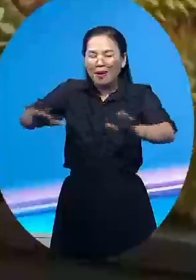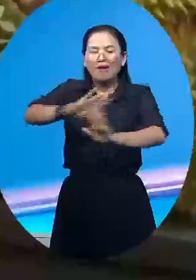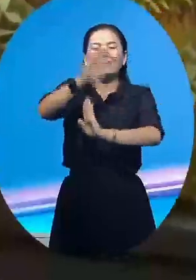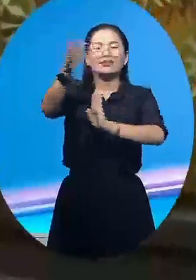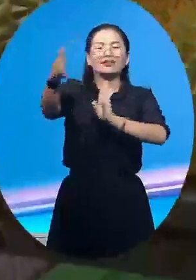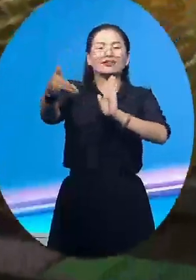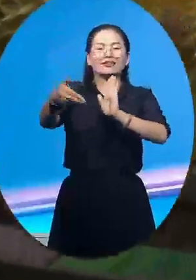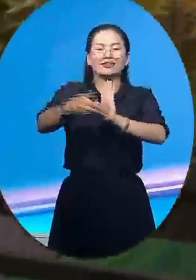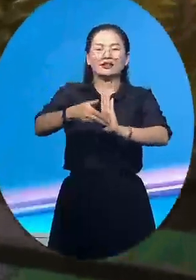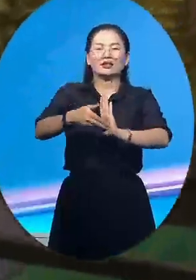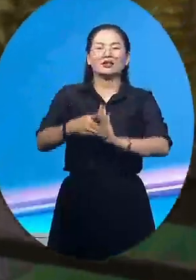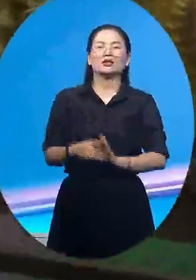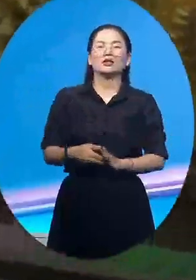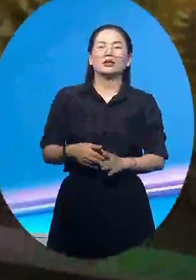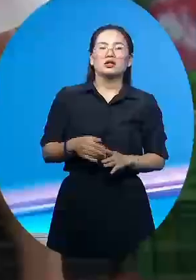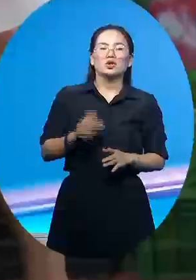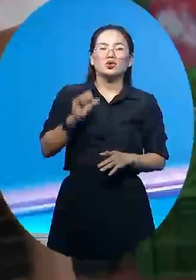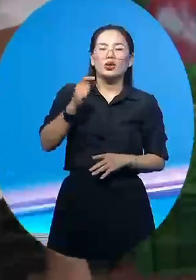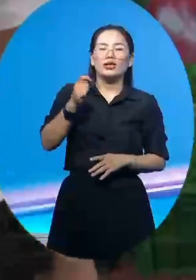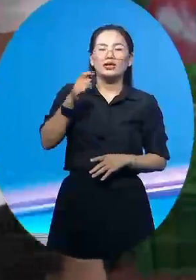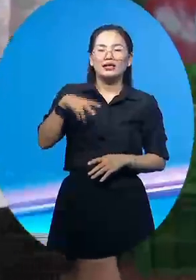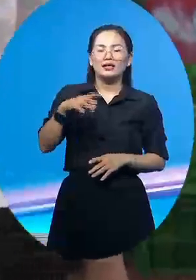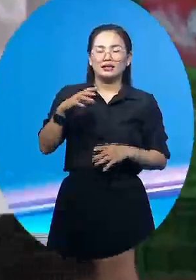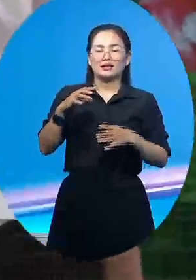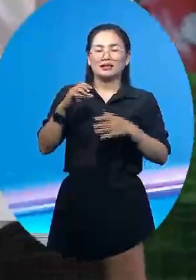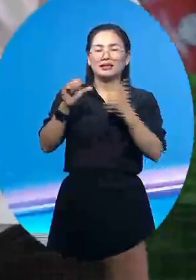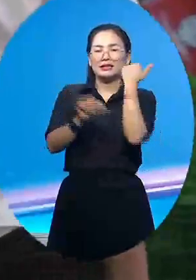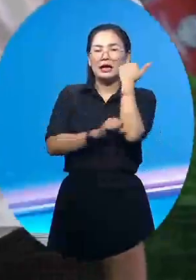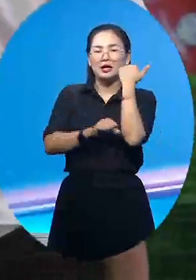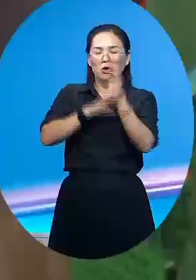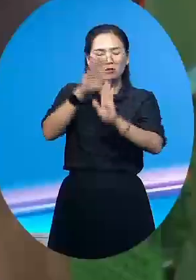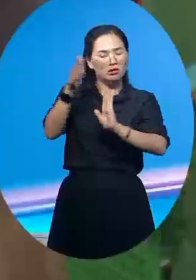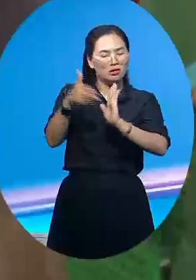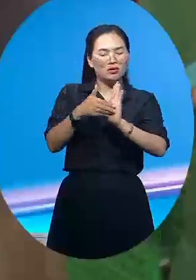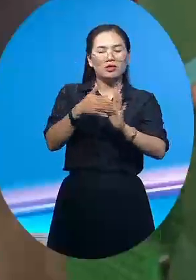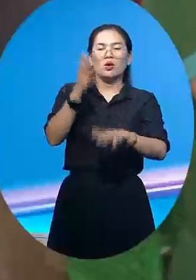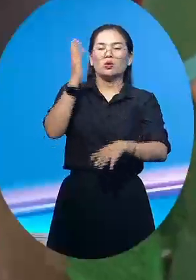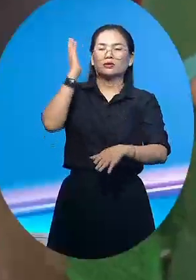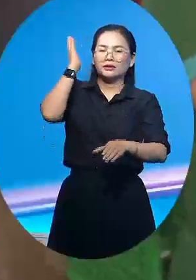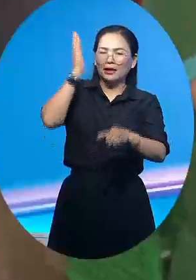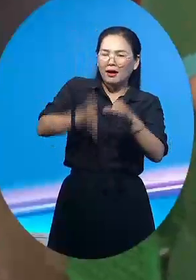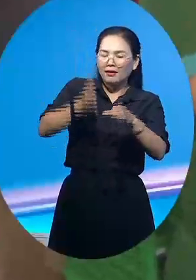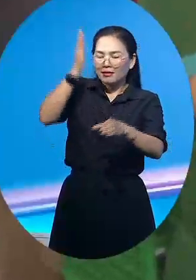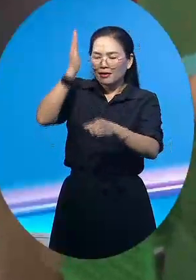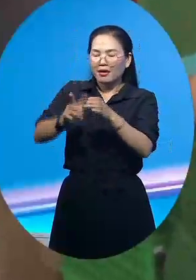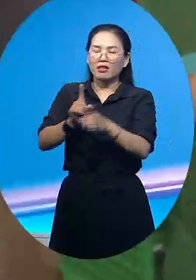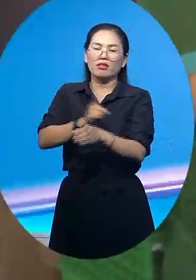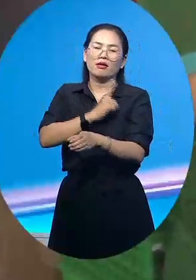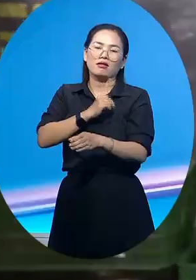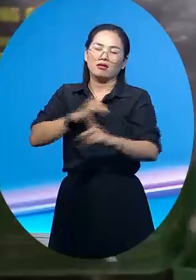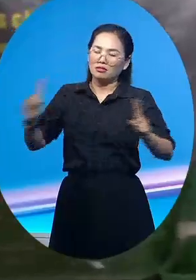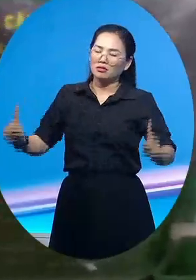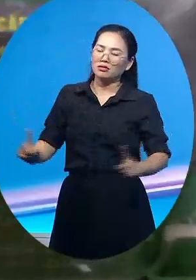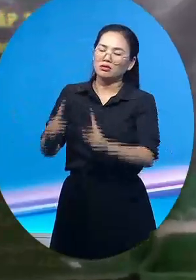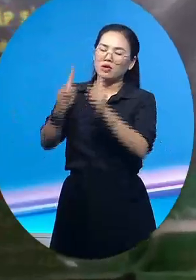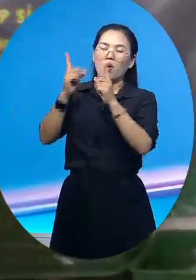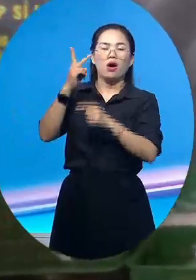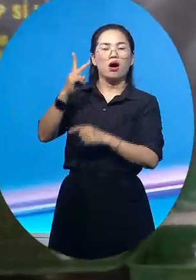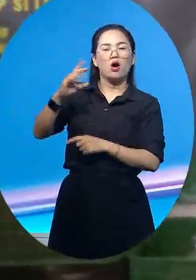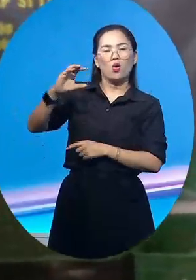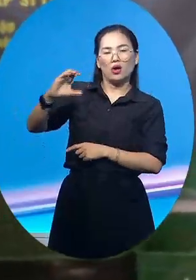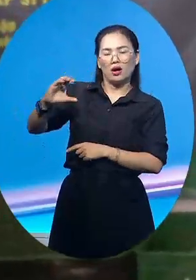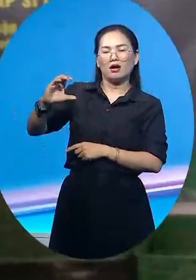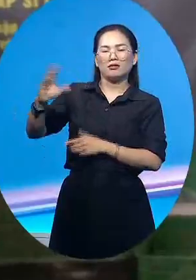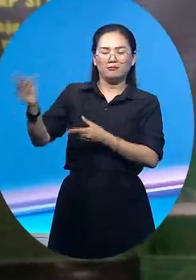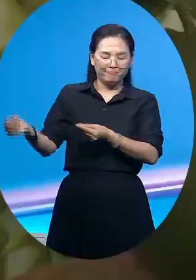Xuân Điền Sài Gòn giới thiệu đa dạng các sản phẩm nông sản rau củ quả Nhiệt Đới do đơn vị trồng và canh tác hoàn toàn theo hướng hữu cơ qua